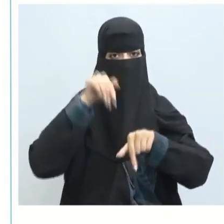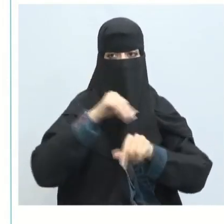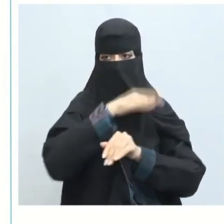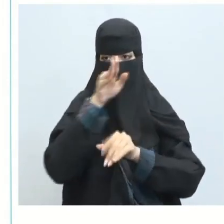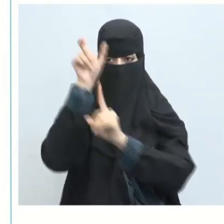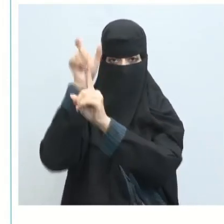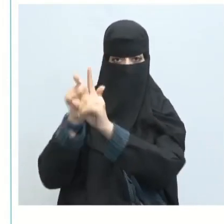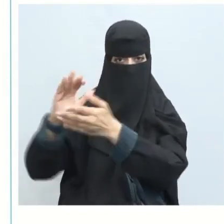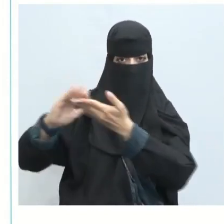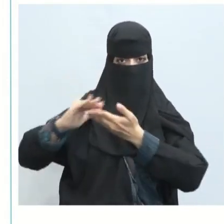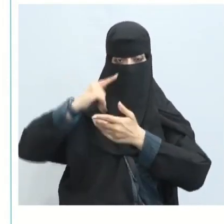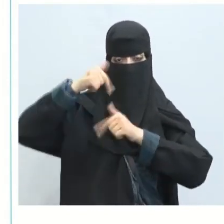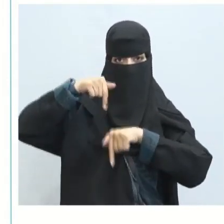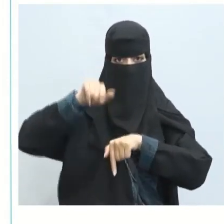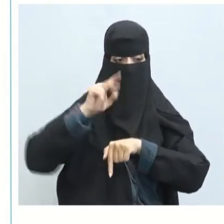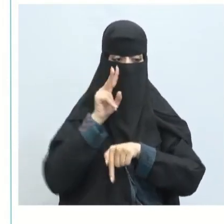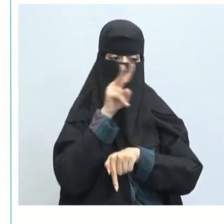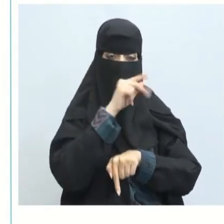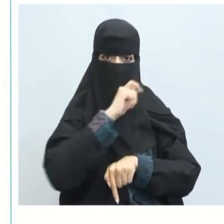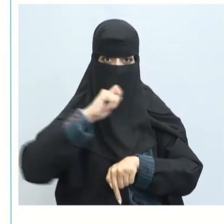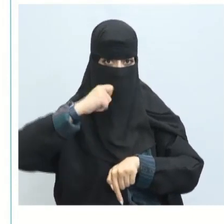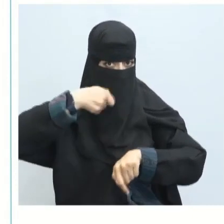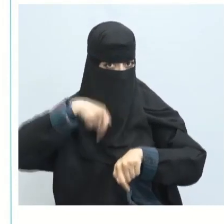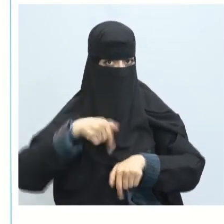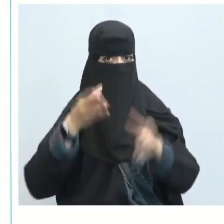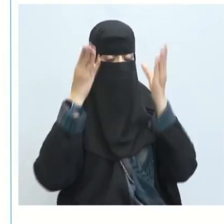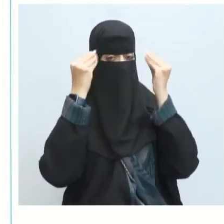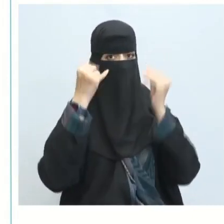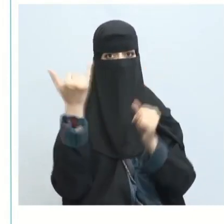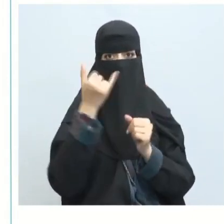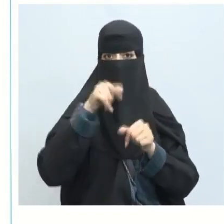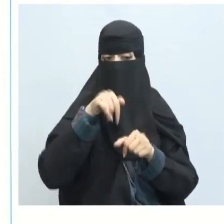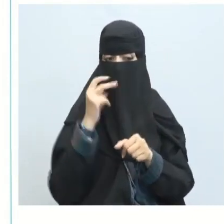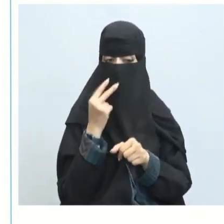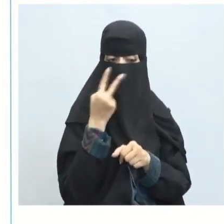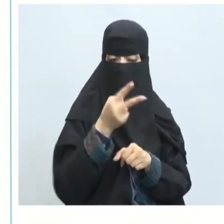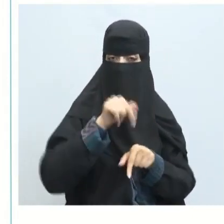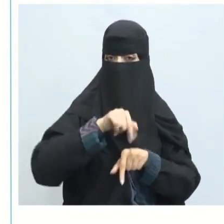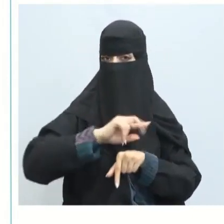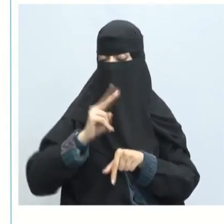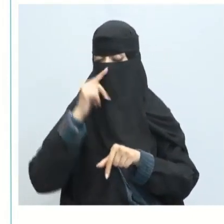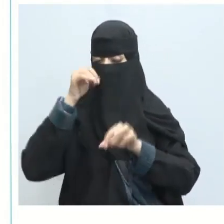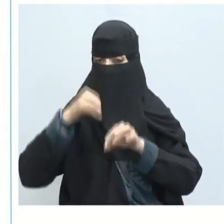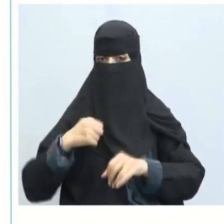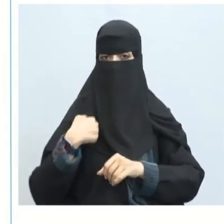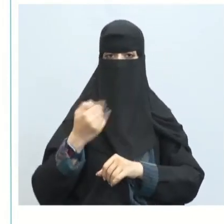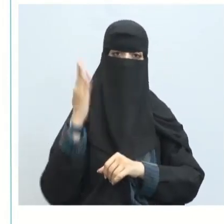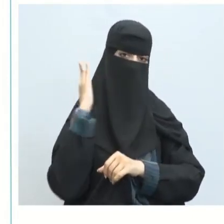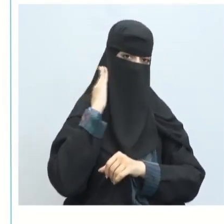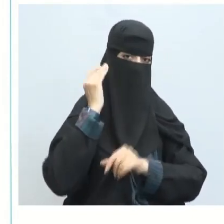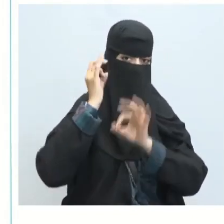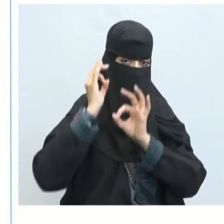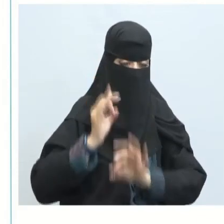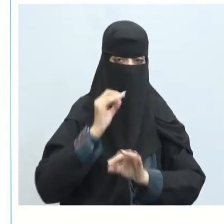للاخرين لانه يطلع على الاسرار على المعلومات قد لا يطلع عليها غيره ايضا بالتالي لابد